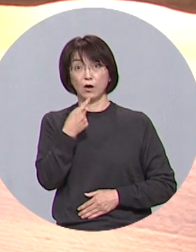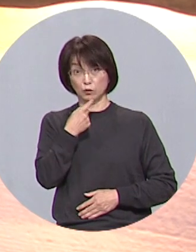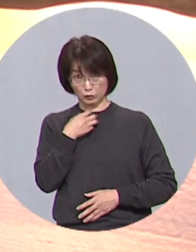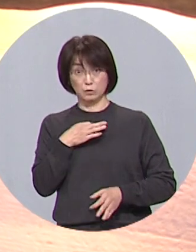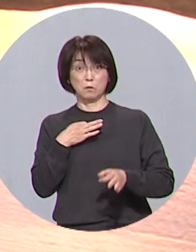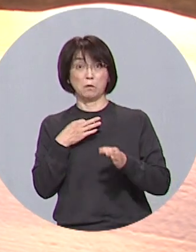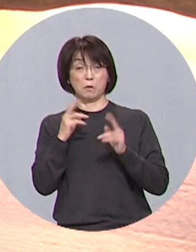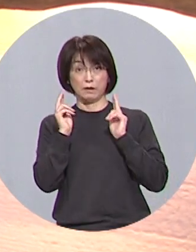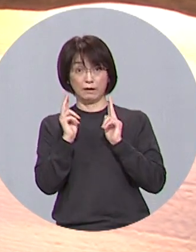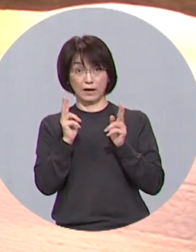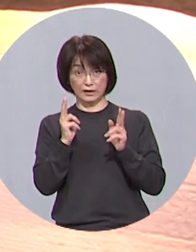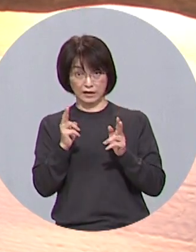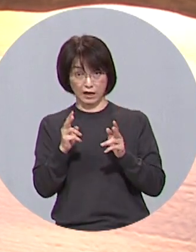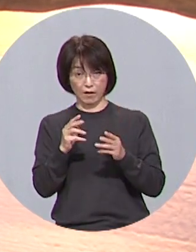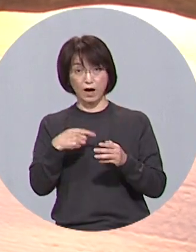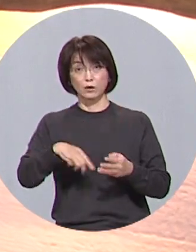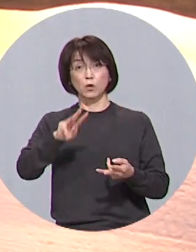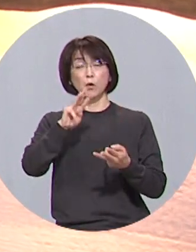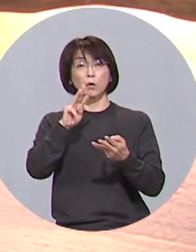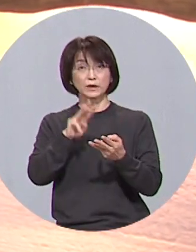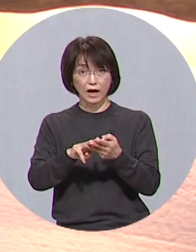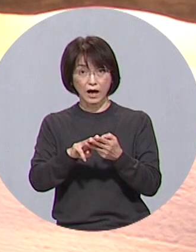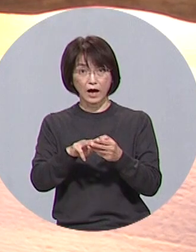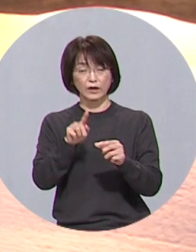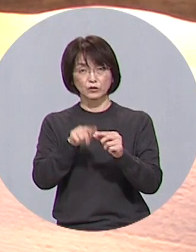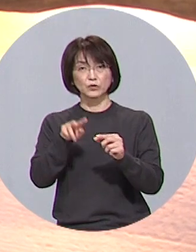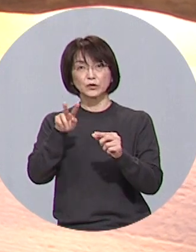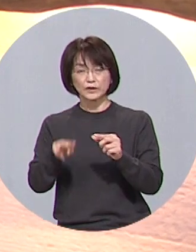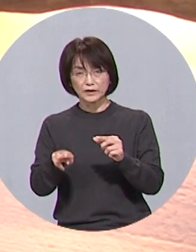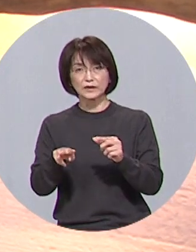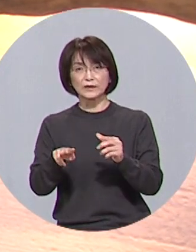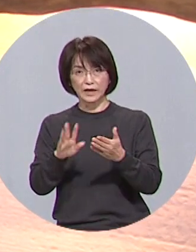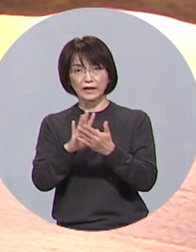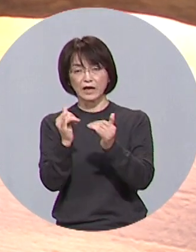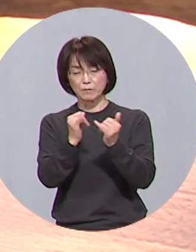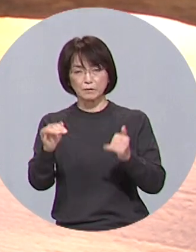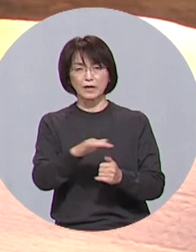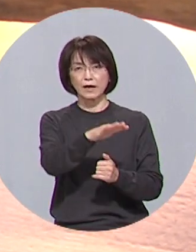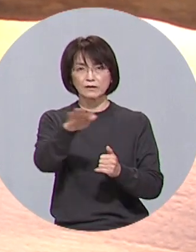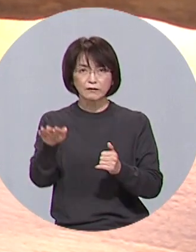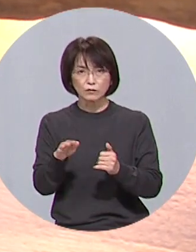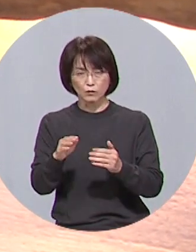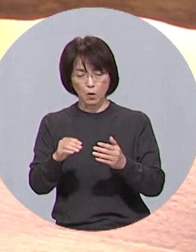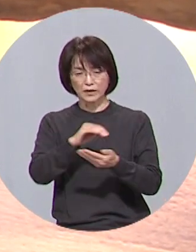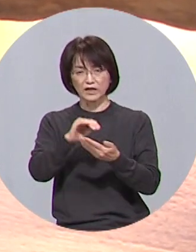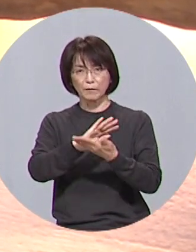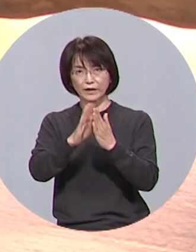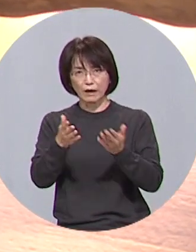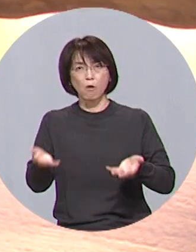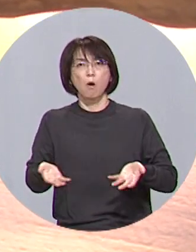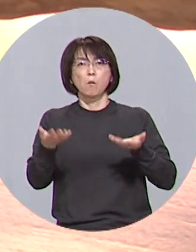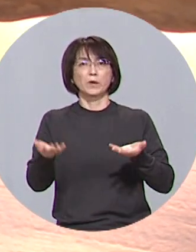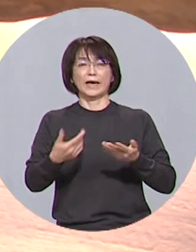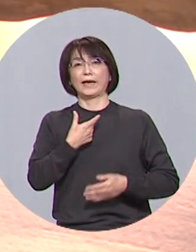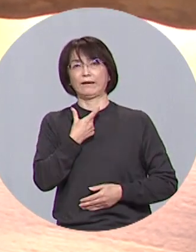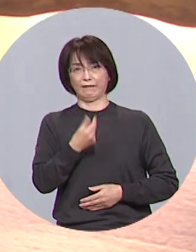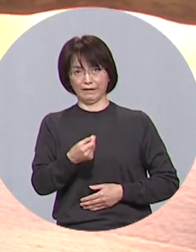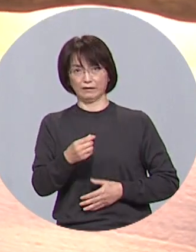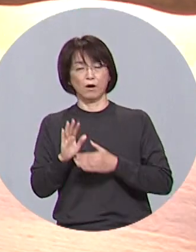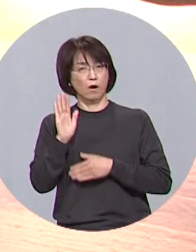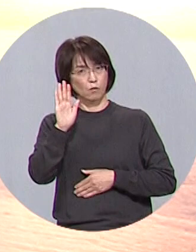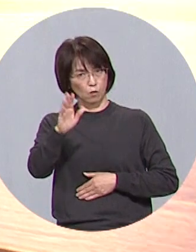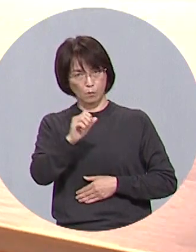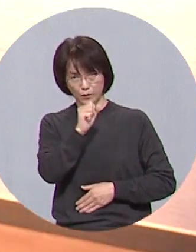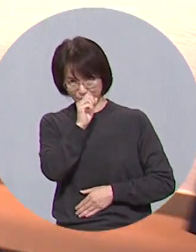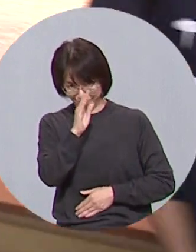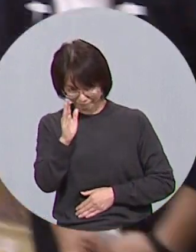田を中心として県民の皆様と埼玉県を大いに盛り上げていければなと思っておりますので、引き続きよ